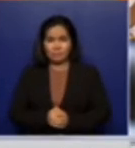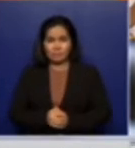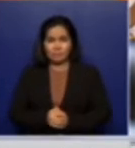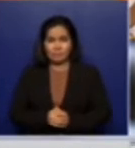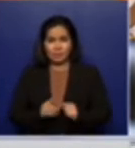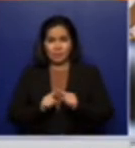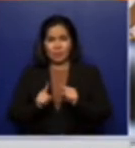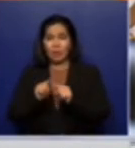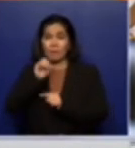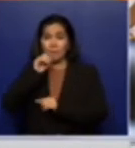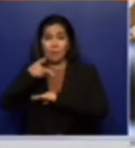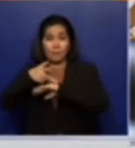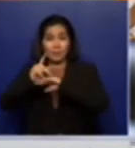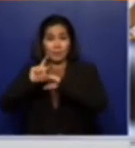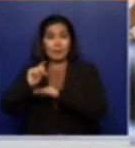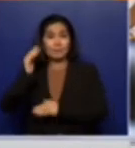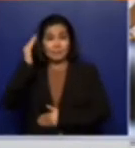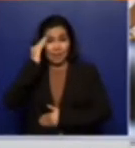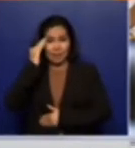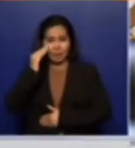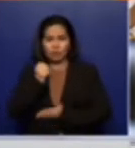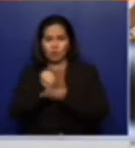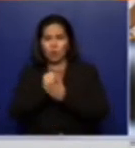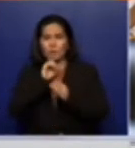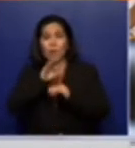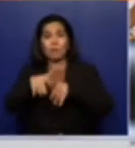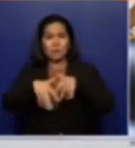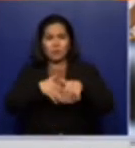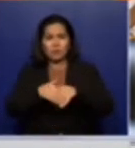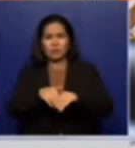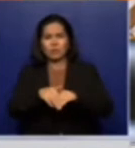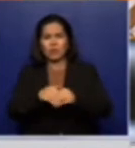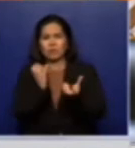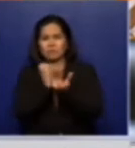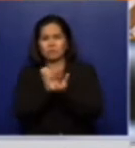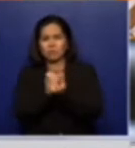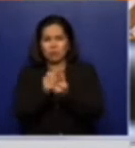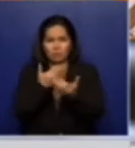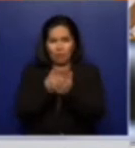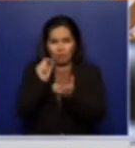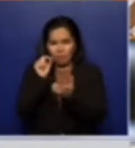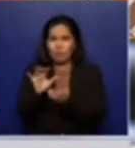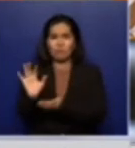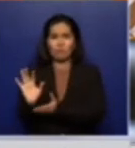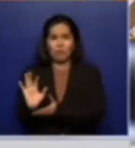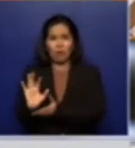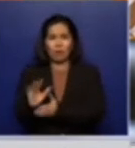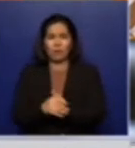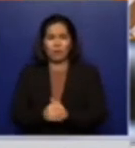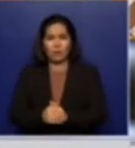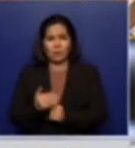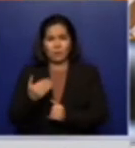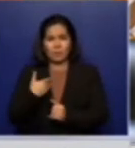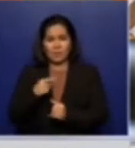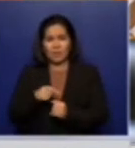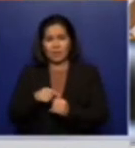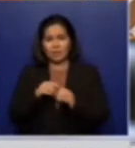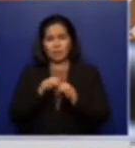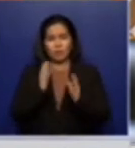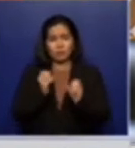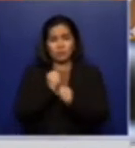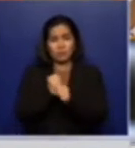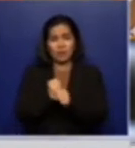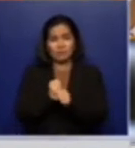แต่มาบอกท่านประธานว่าช่วยเรียนพี่น้องประชาชนอย่าไปเล่นครับในเมื่อผมให้เจ้าหน้าที่ไปทำไม่ได้รัฐบาลไม่ท